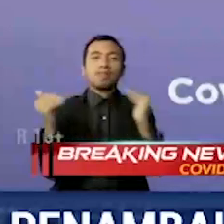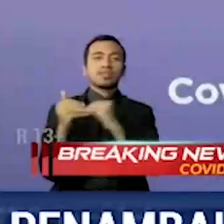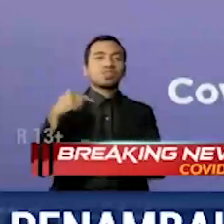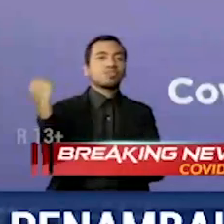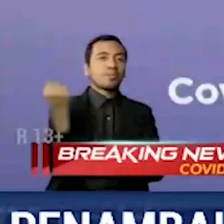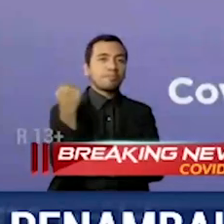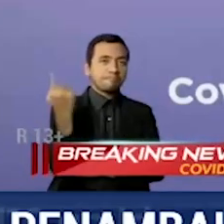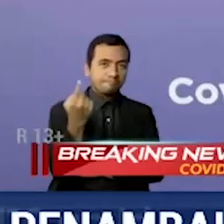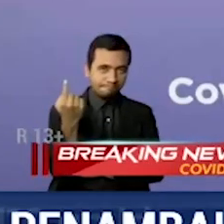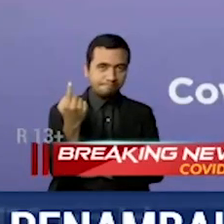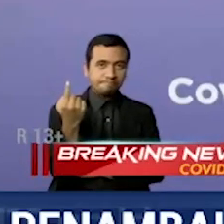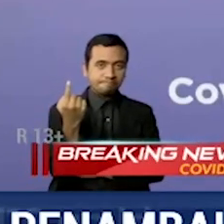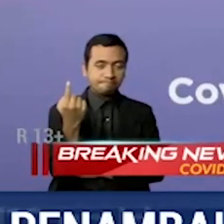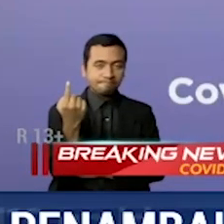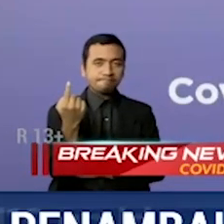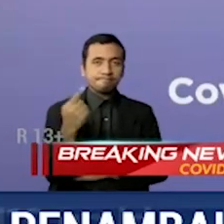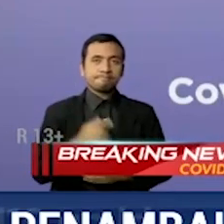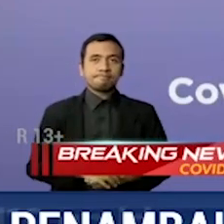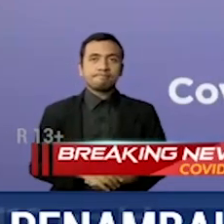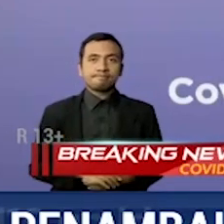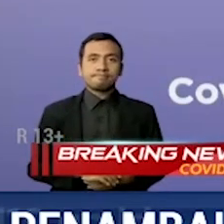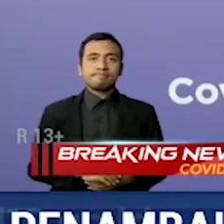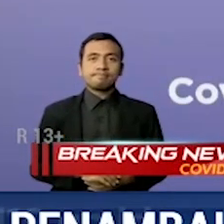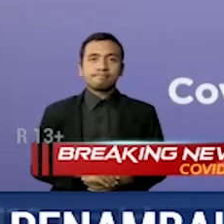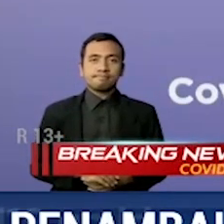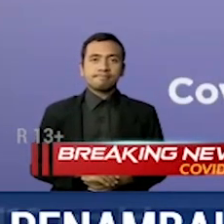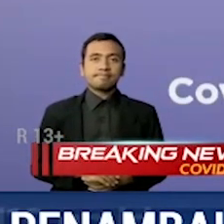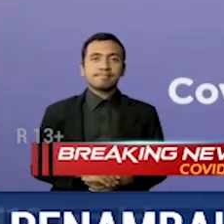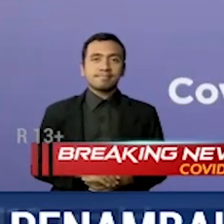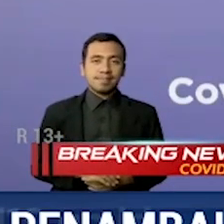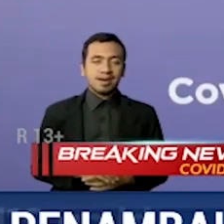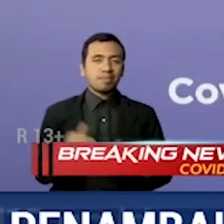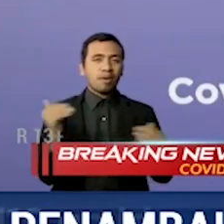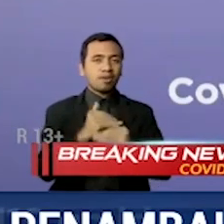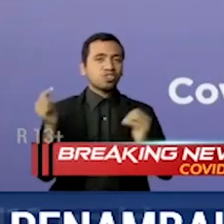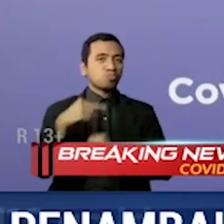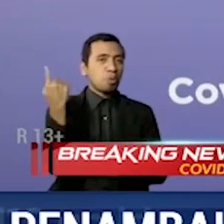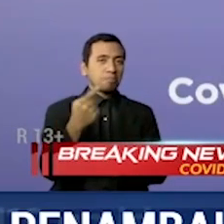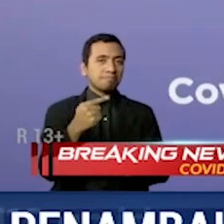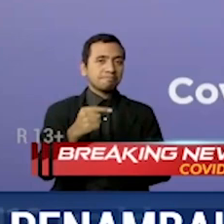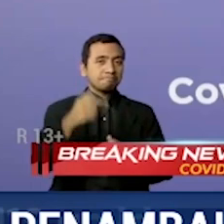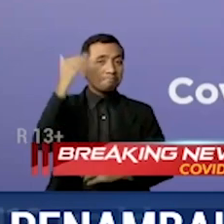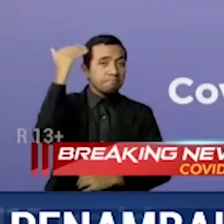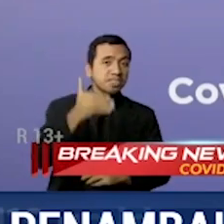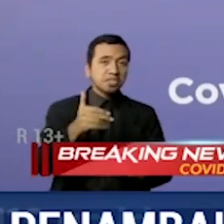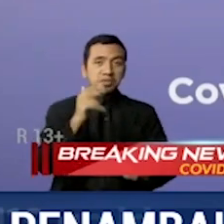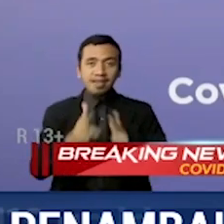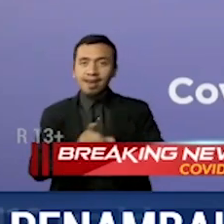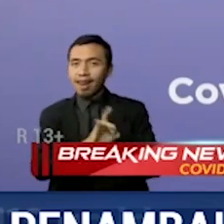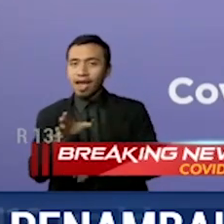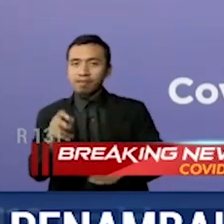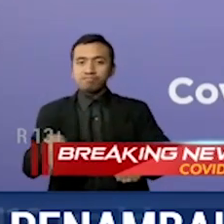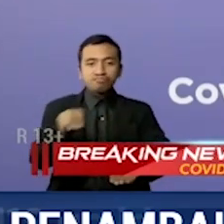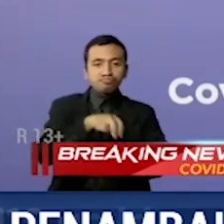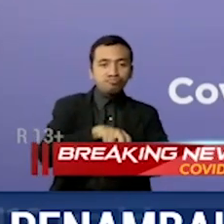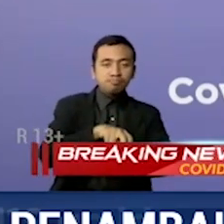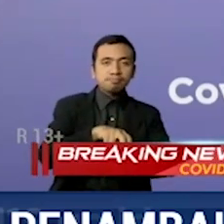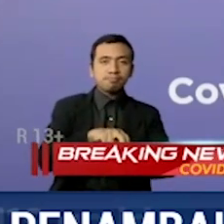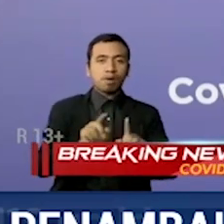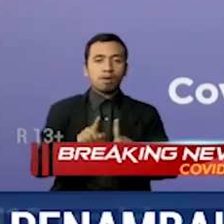public transport upayakan Anda membaik memakai Master menjaga jarak dan tidak